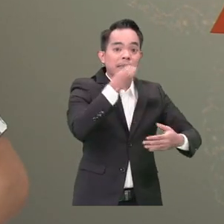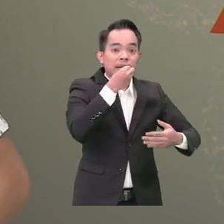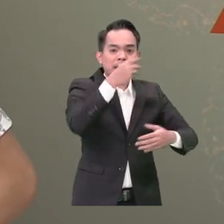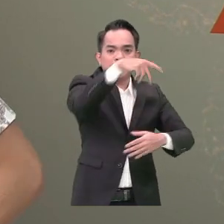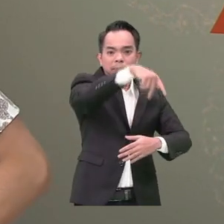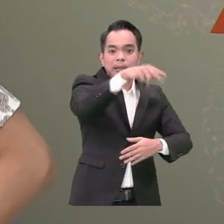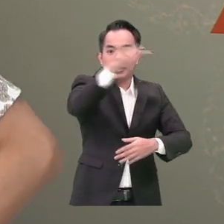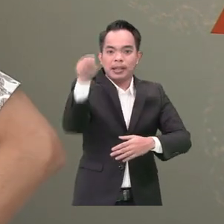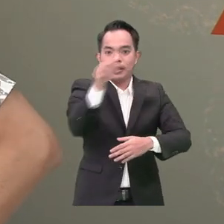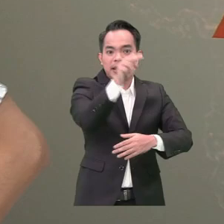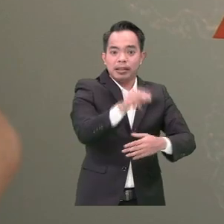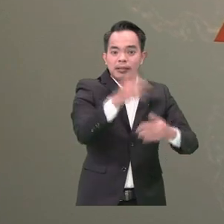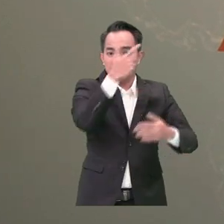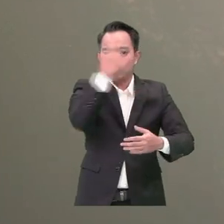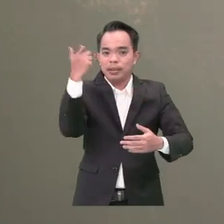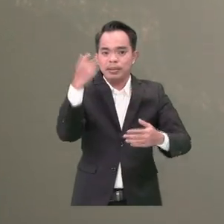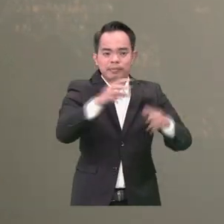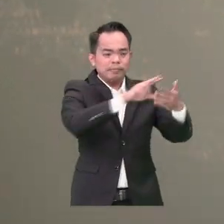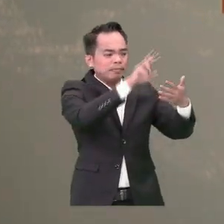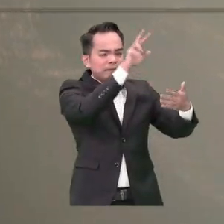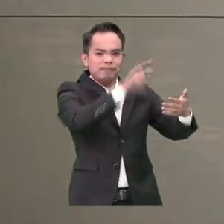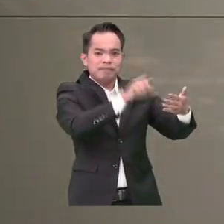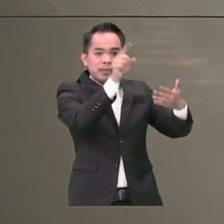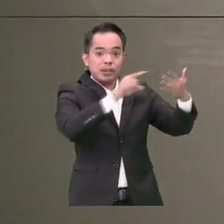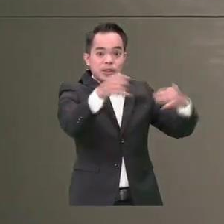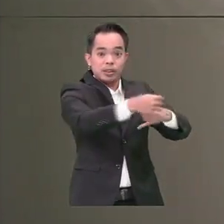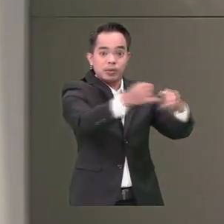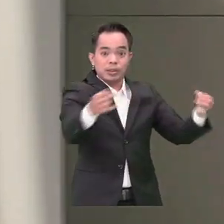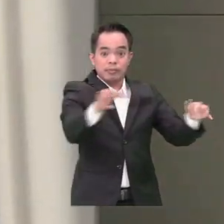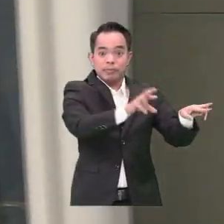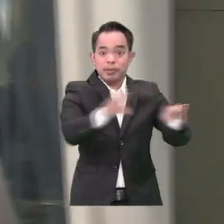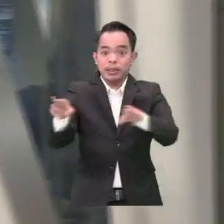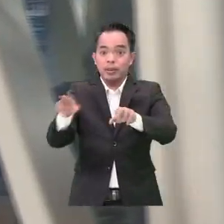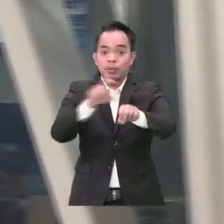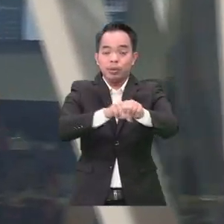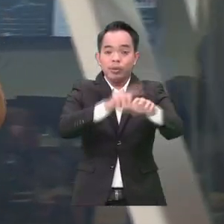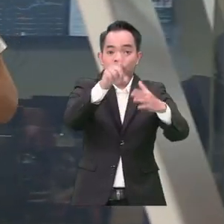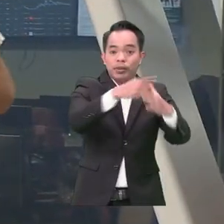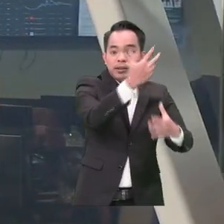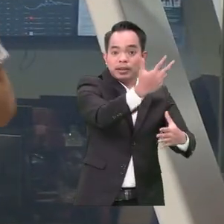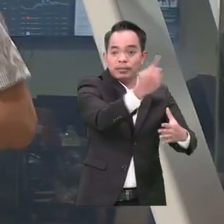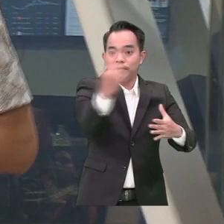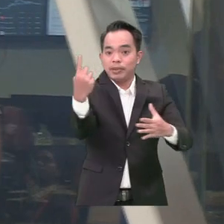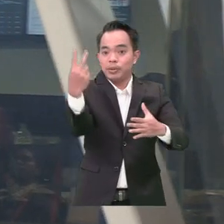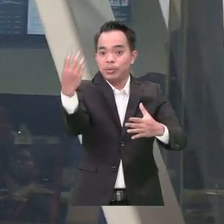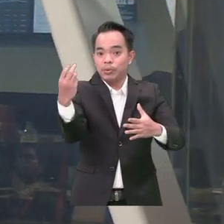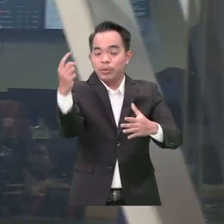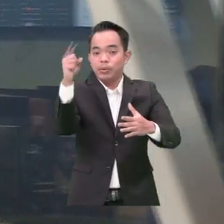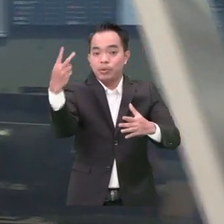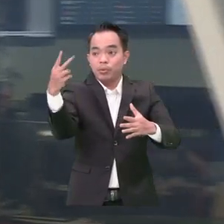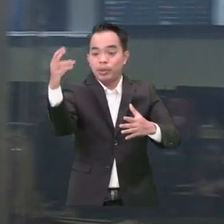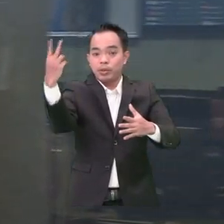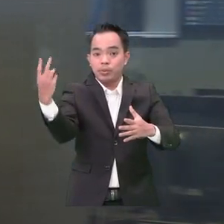disebut sebagai dalam kajian tinjauan jabatan perangkaan sepanjang tempo much hingga disembelih Tahun